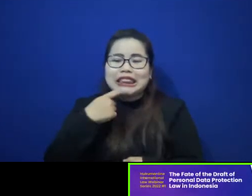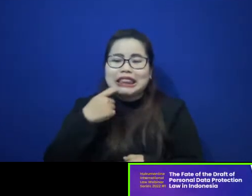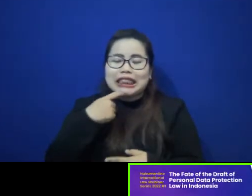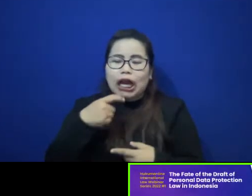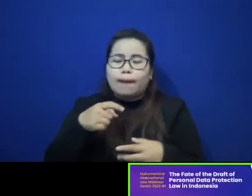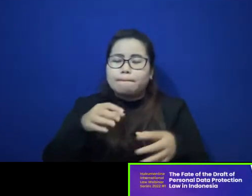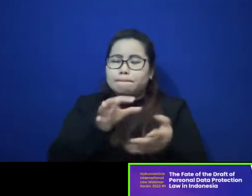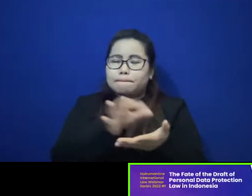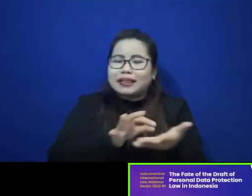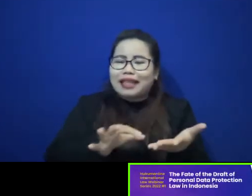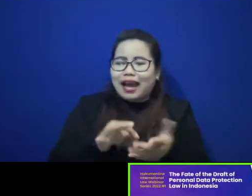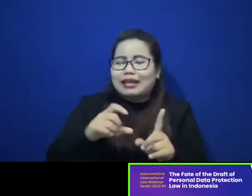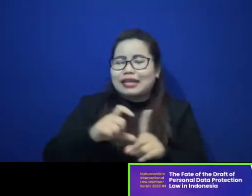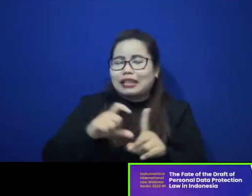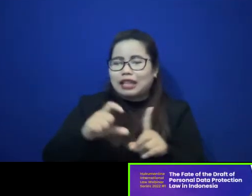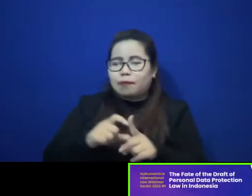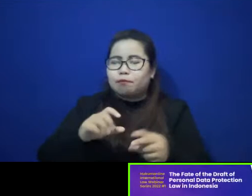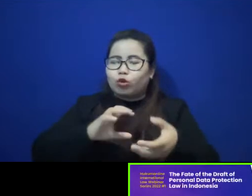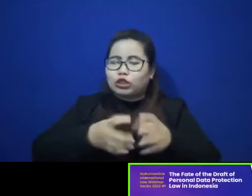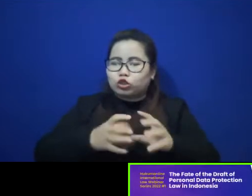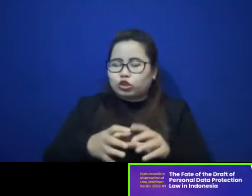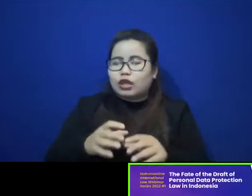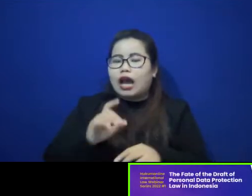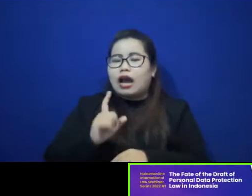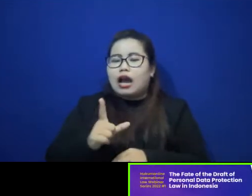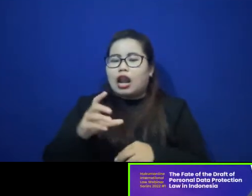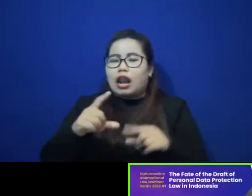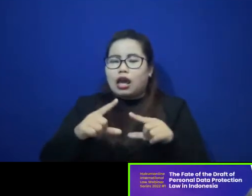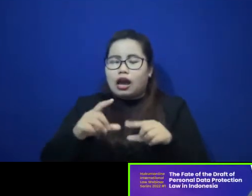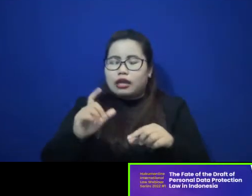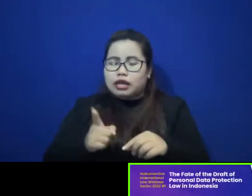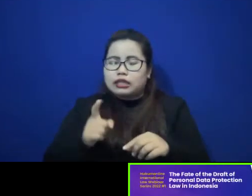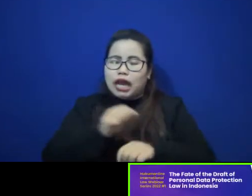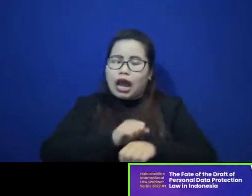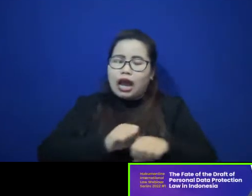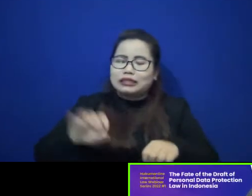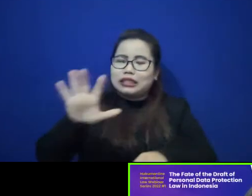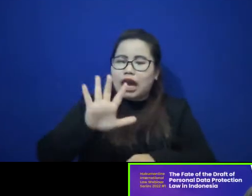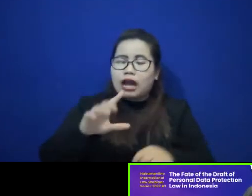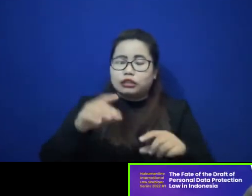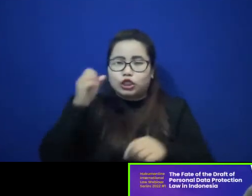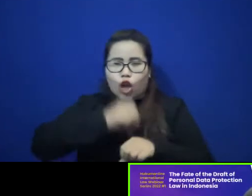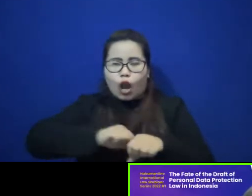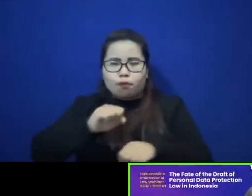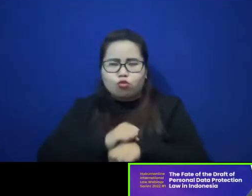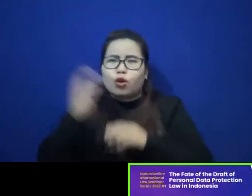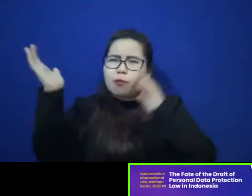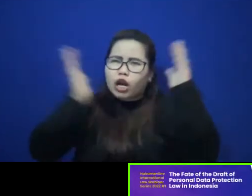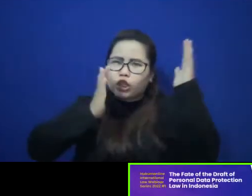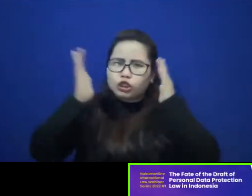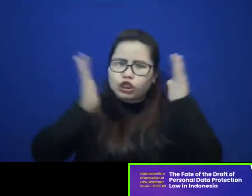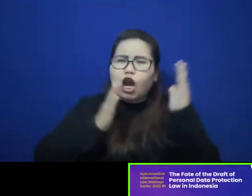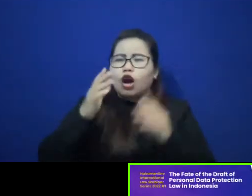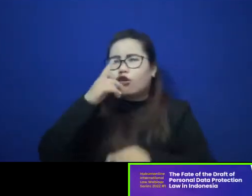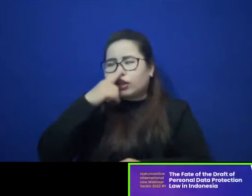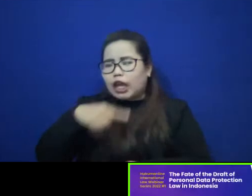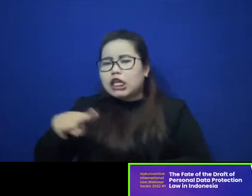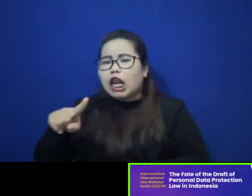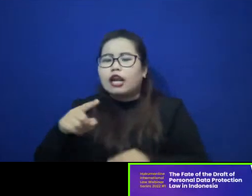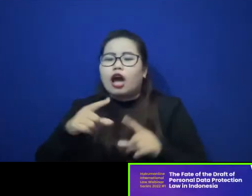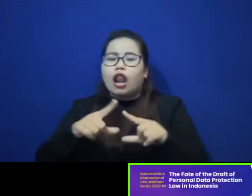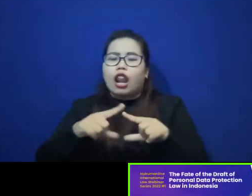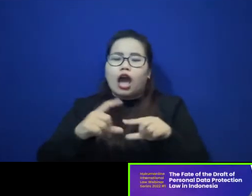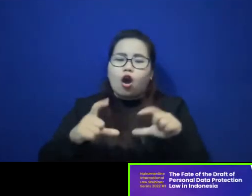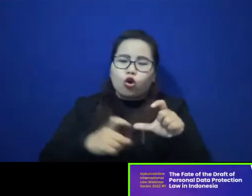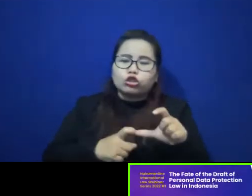Om data protection Laws di Asia Singapore punya Malaysia punya Thailand punya Laos juga punya Vietnam punya